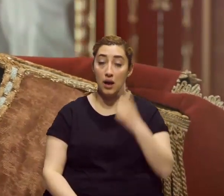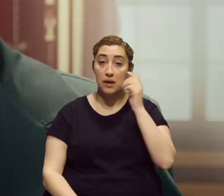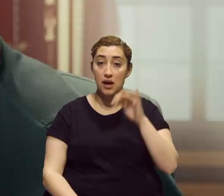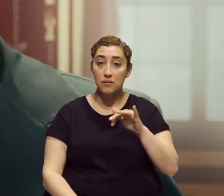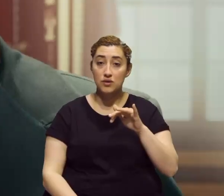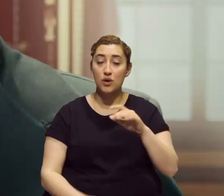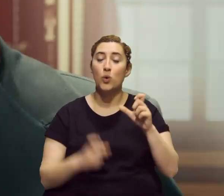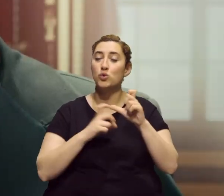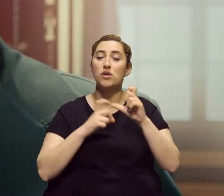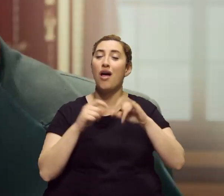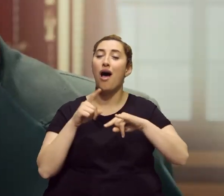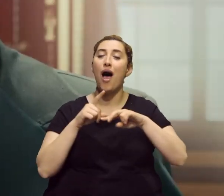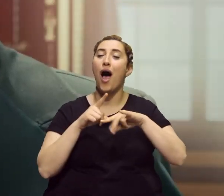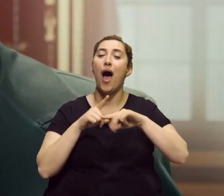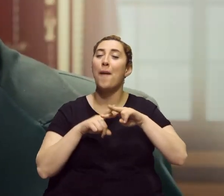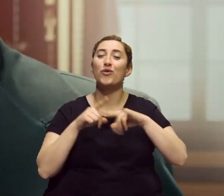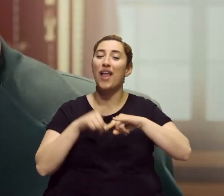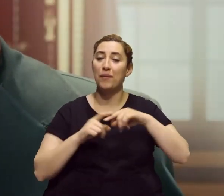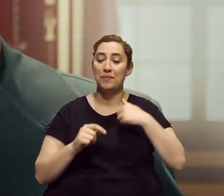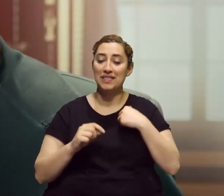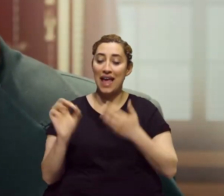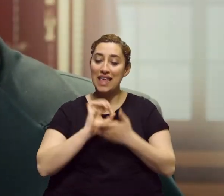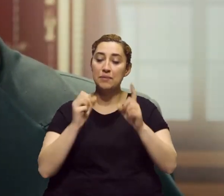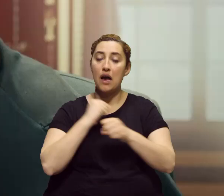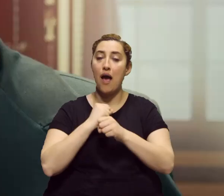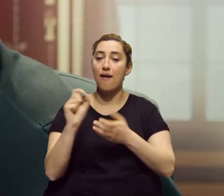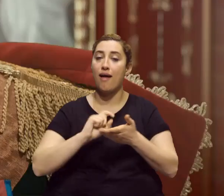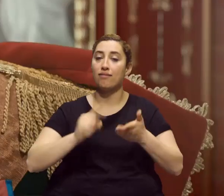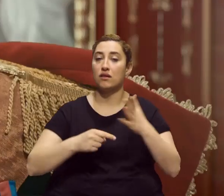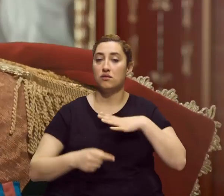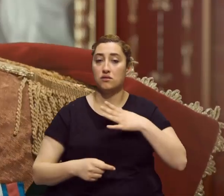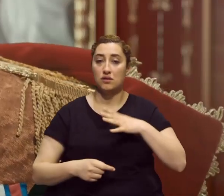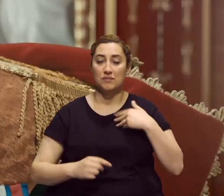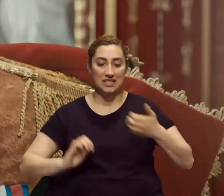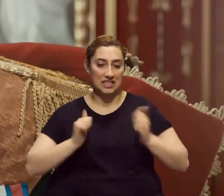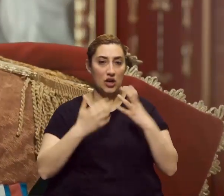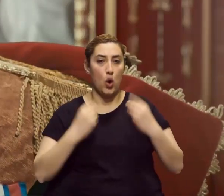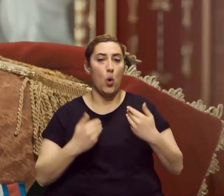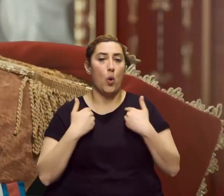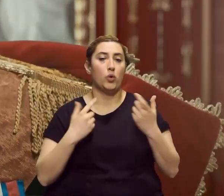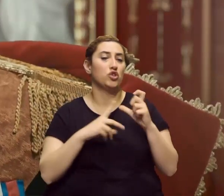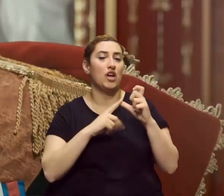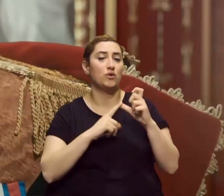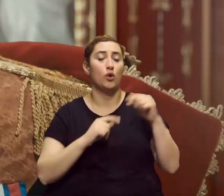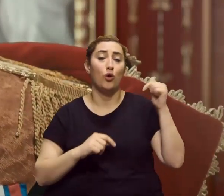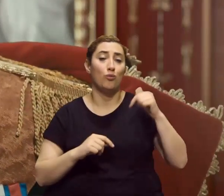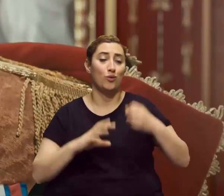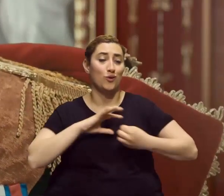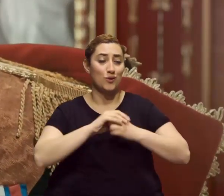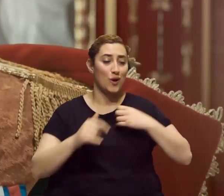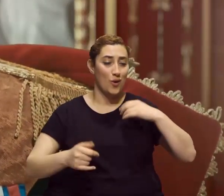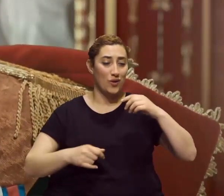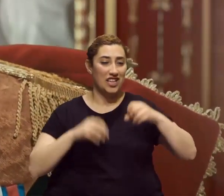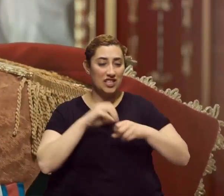arada Sultan Abdülhamit bizden yazılı bir garanti istedi. Köşeye sıkıştık şansölye. Bu küresel